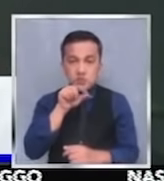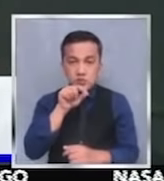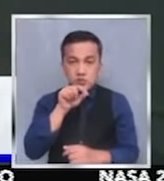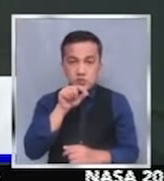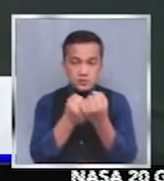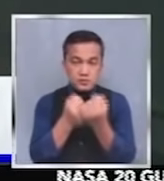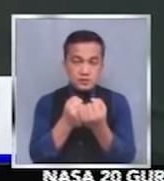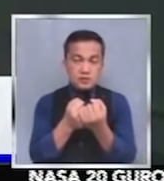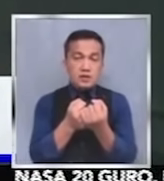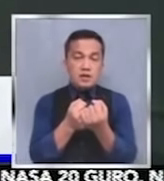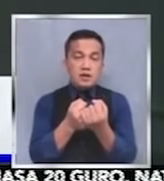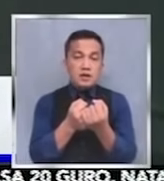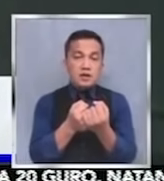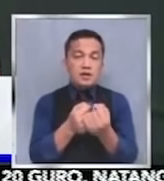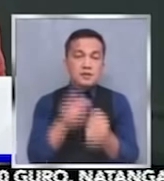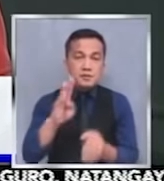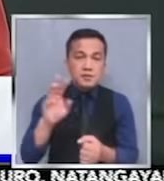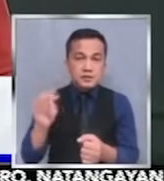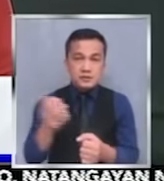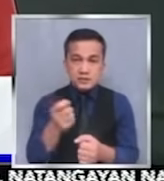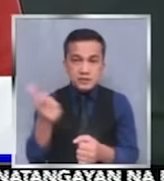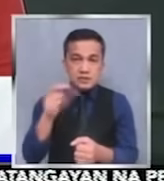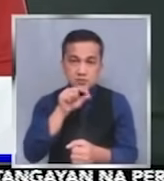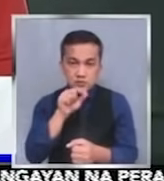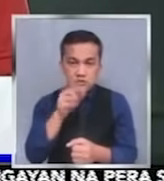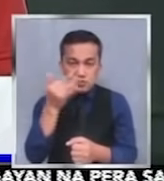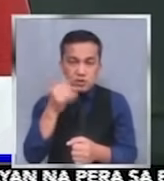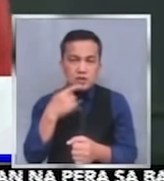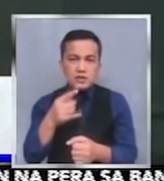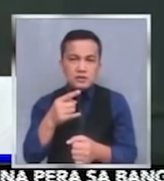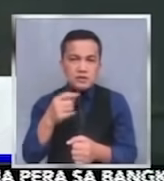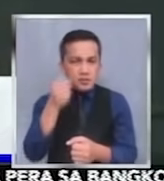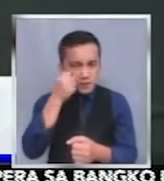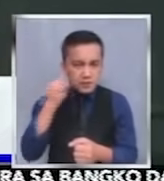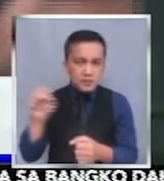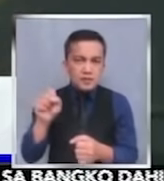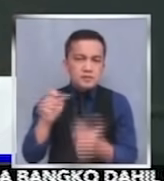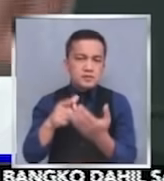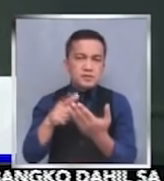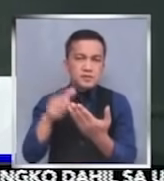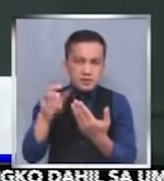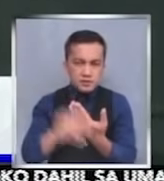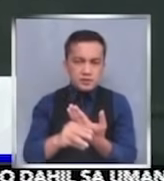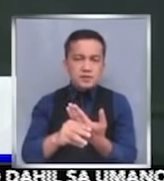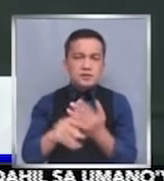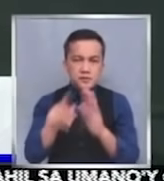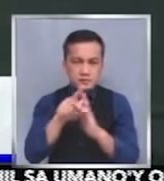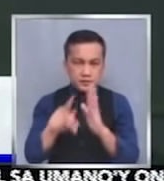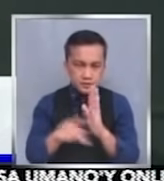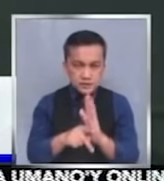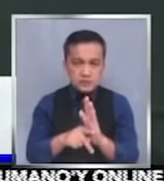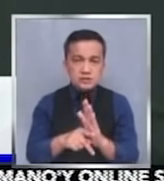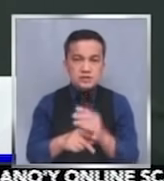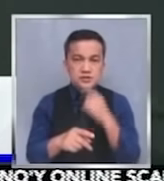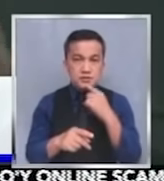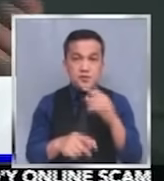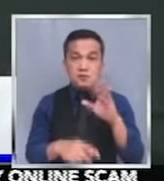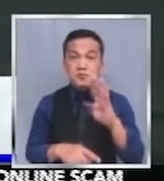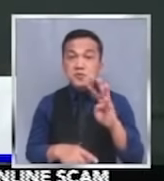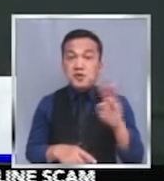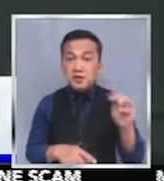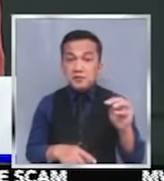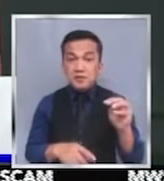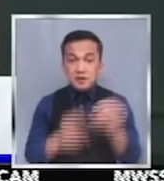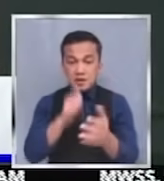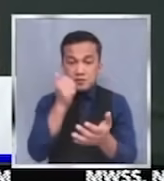na inalis ng Twitter dahil sa paglabag sa platform manipulation at spam policy. Sabi ni Marcos, account daw yun ng mga